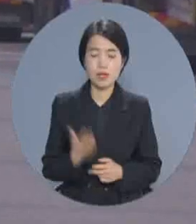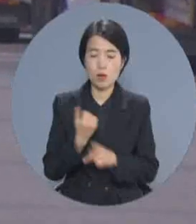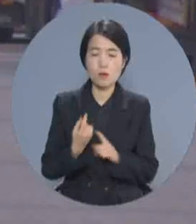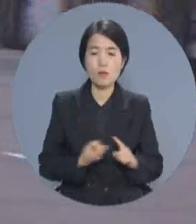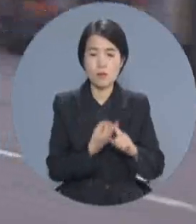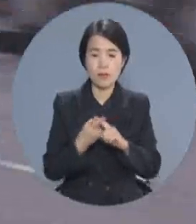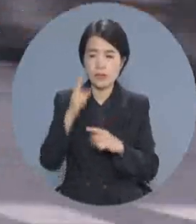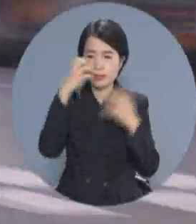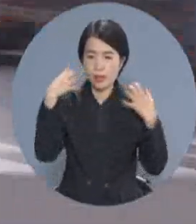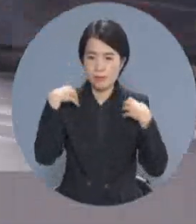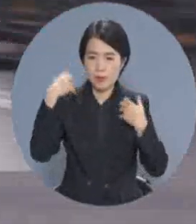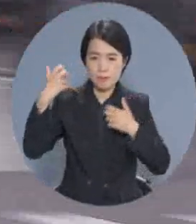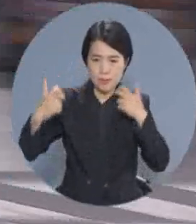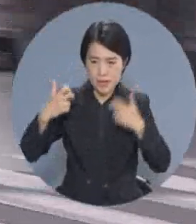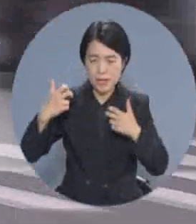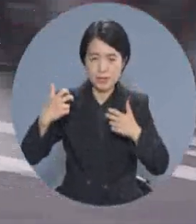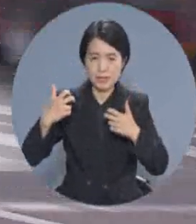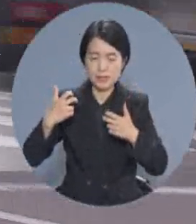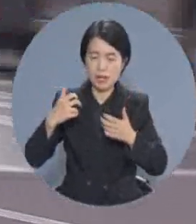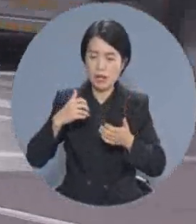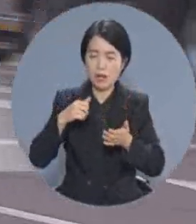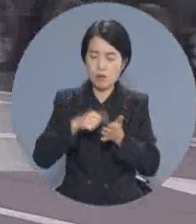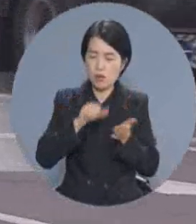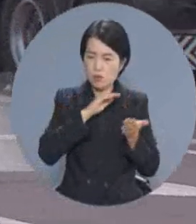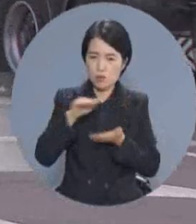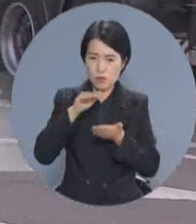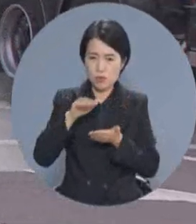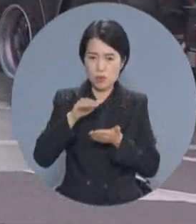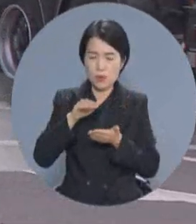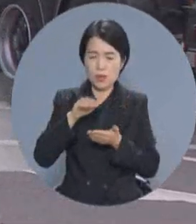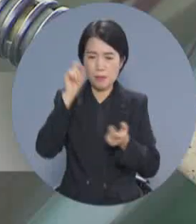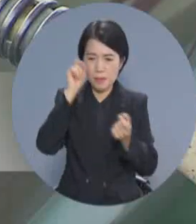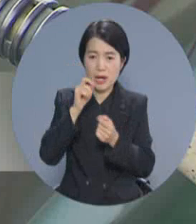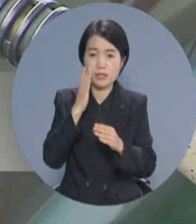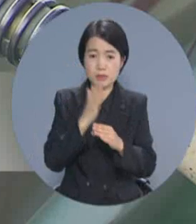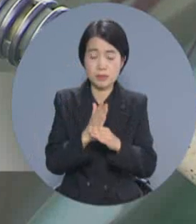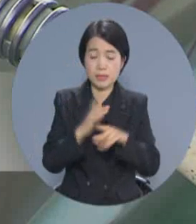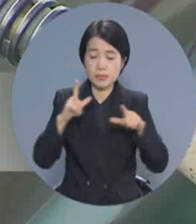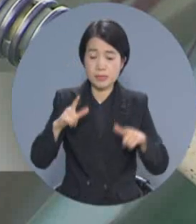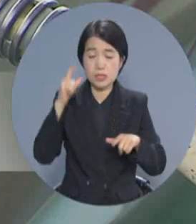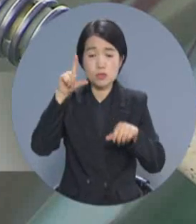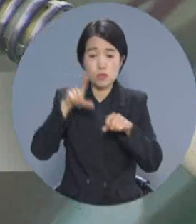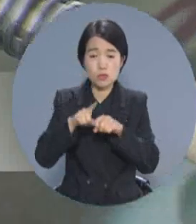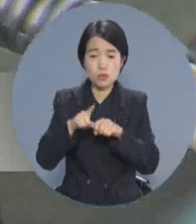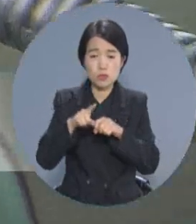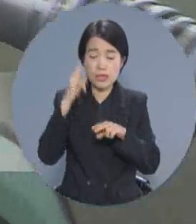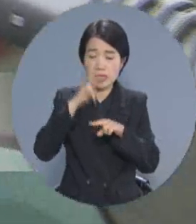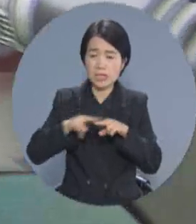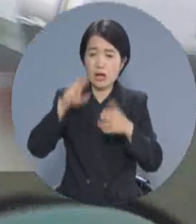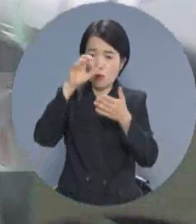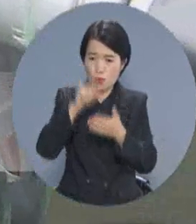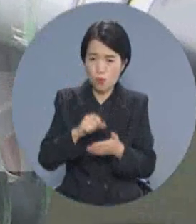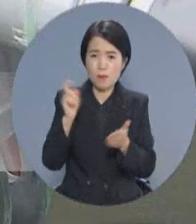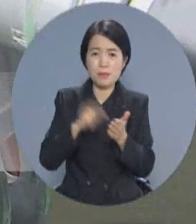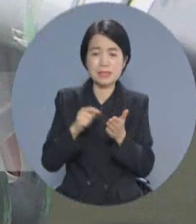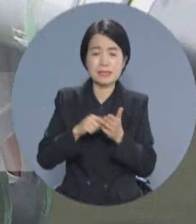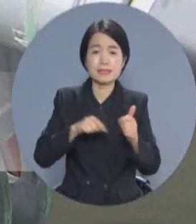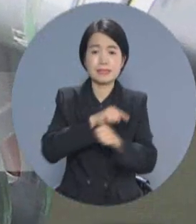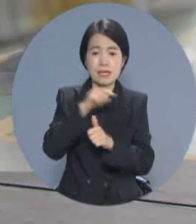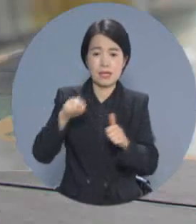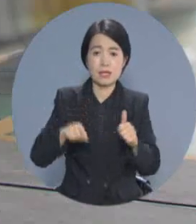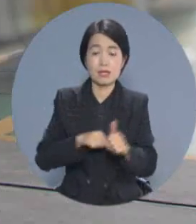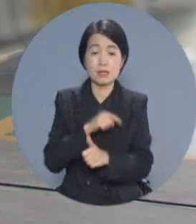화물연대와 정부의 대치 속에 물류 차질도 현실화되고 있습니다. 지역 주유소는 유류 재고를 확보하는 데 비상이